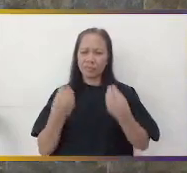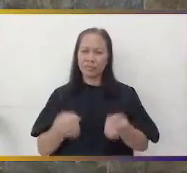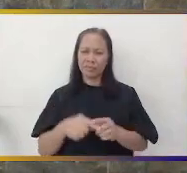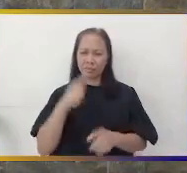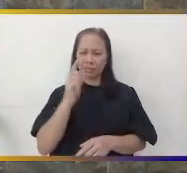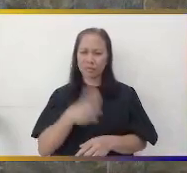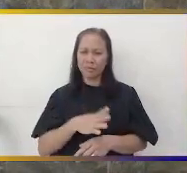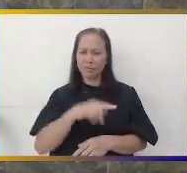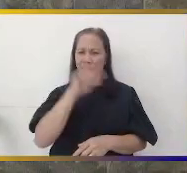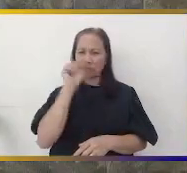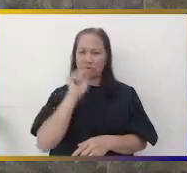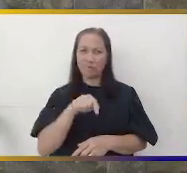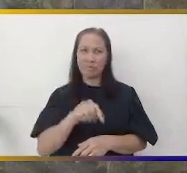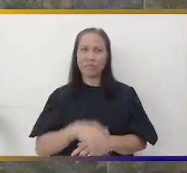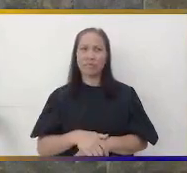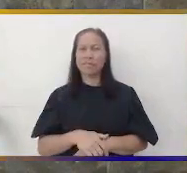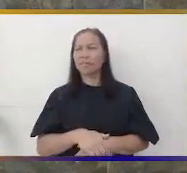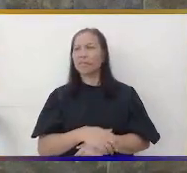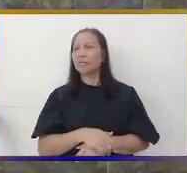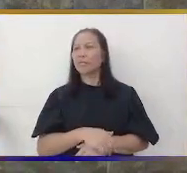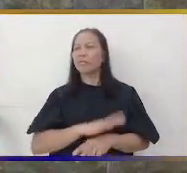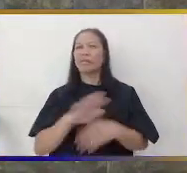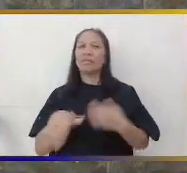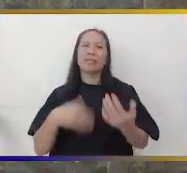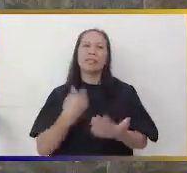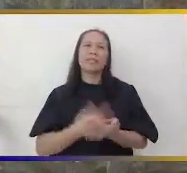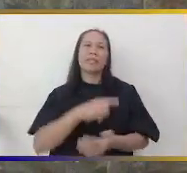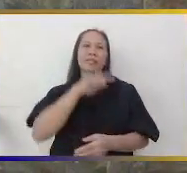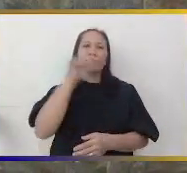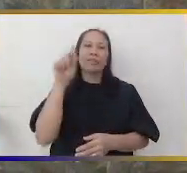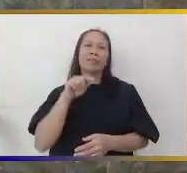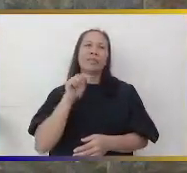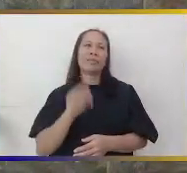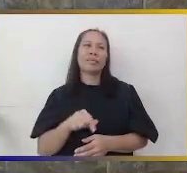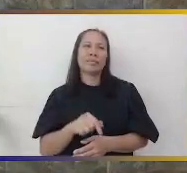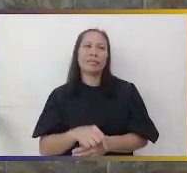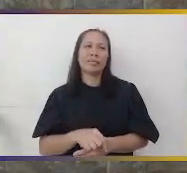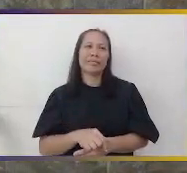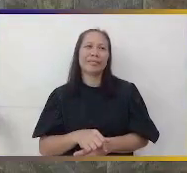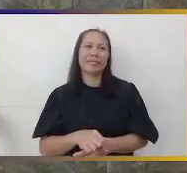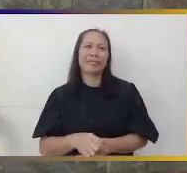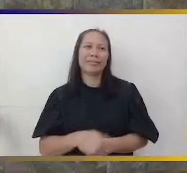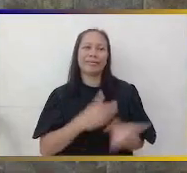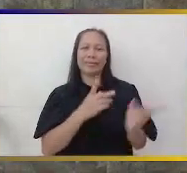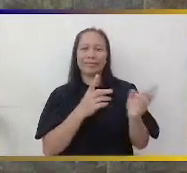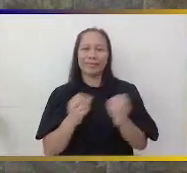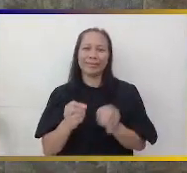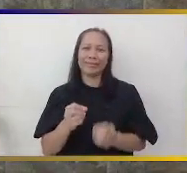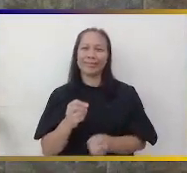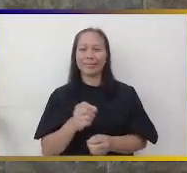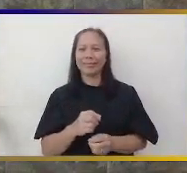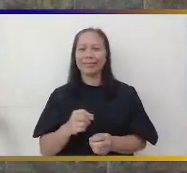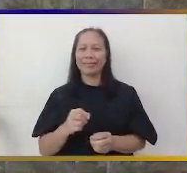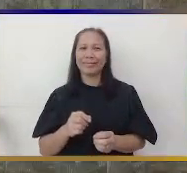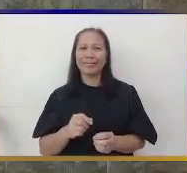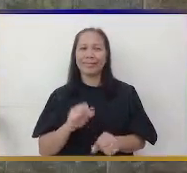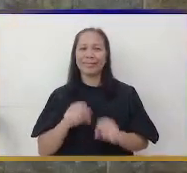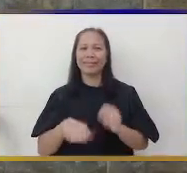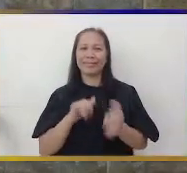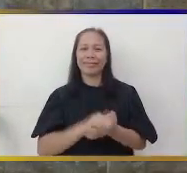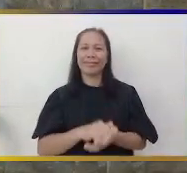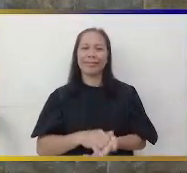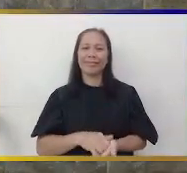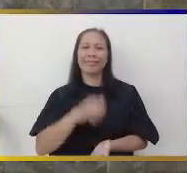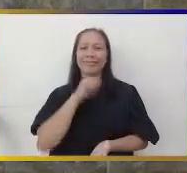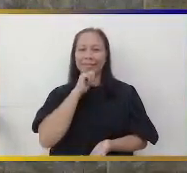kailangan talaga naman lahat ng tanong gagawin wag lang makapagbigay lahat ng tanong